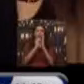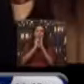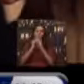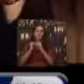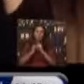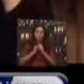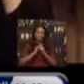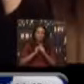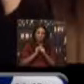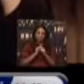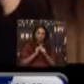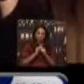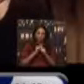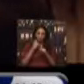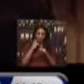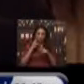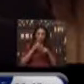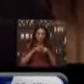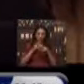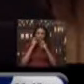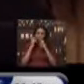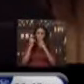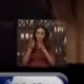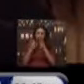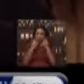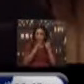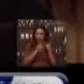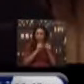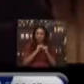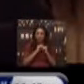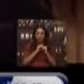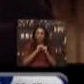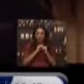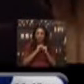يوم وانا عيانه في المستشفى.